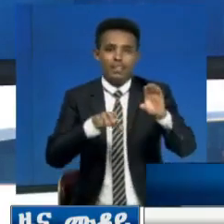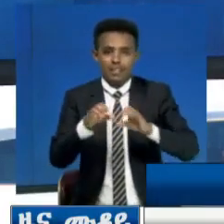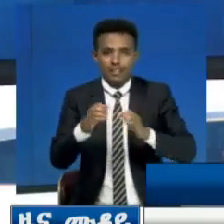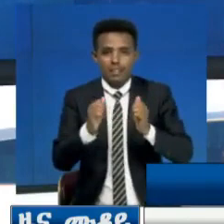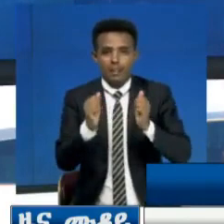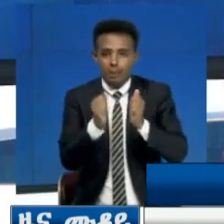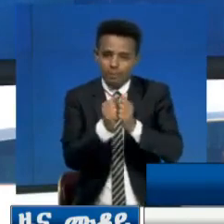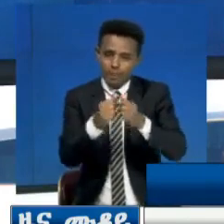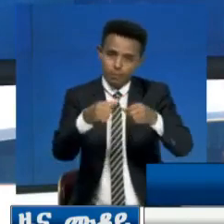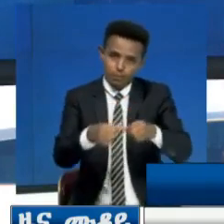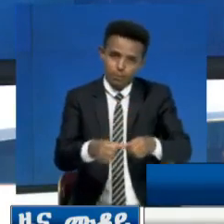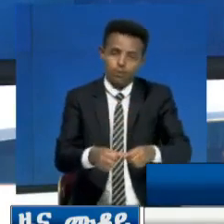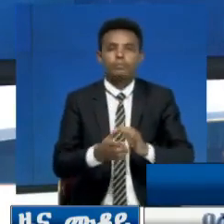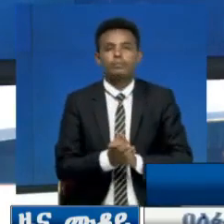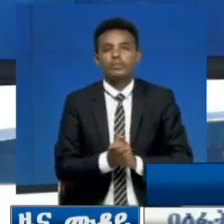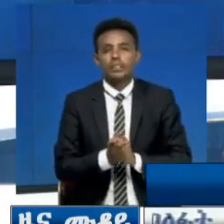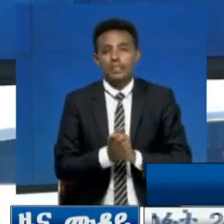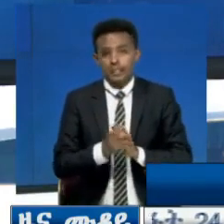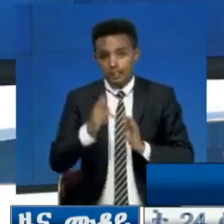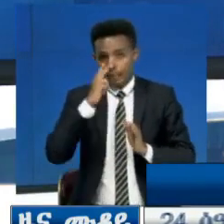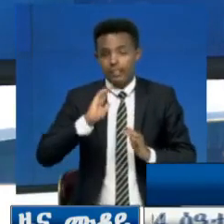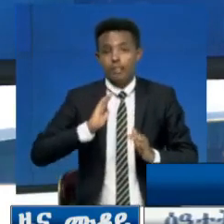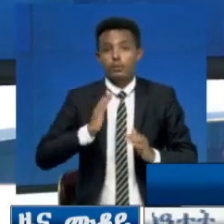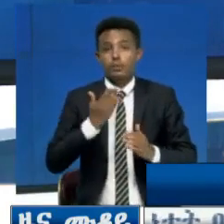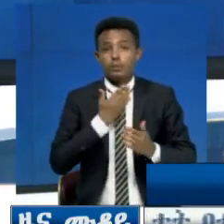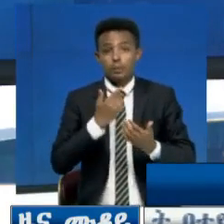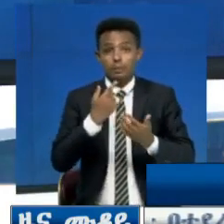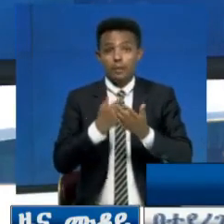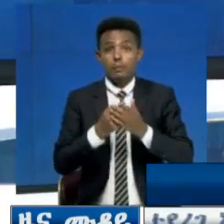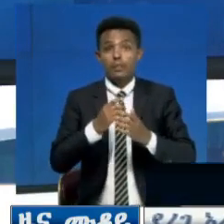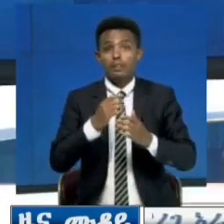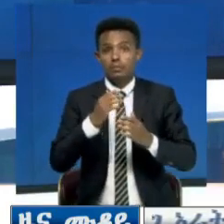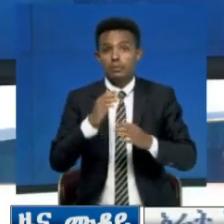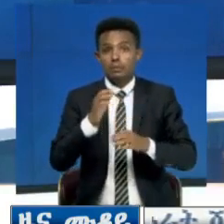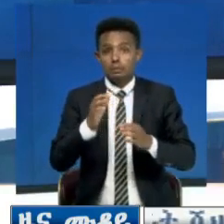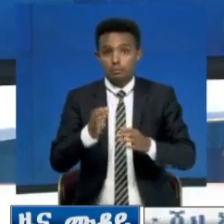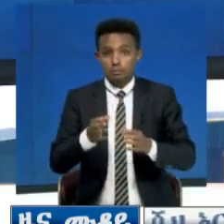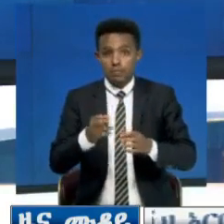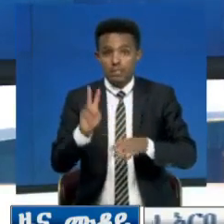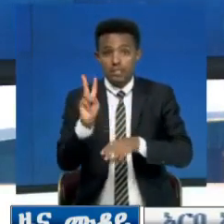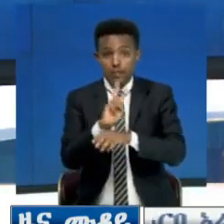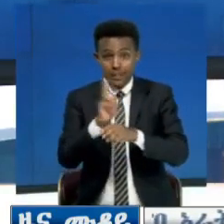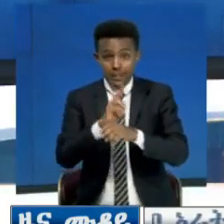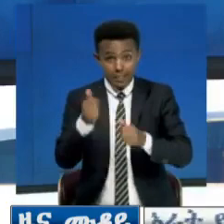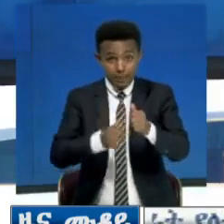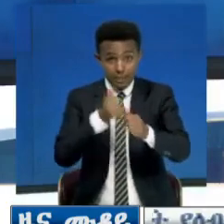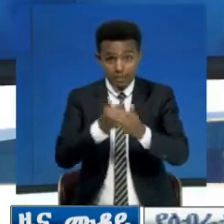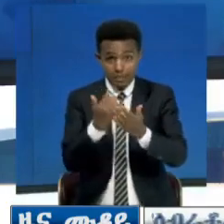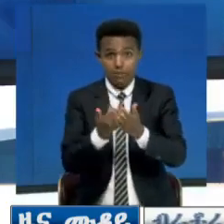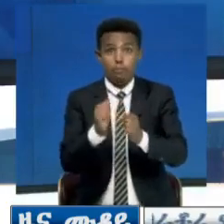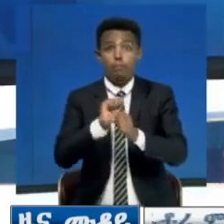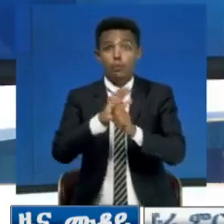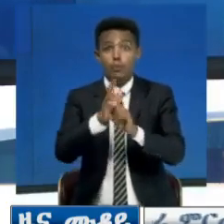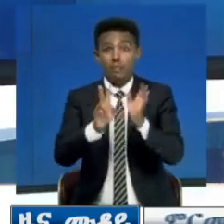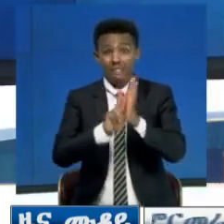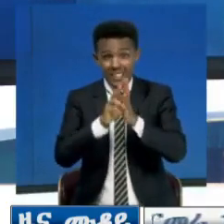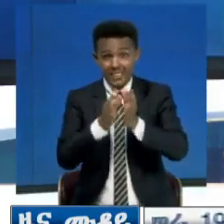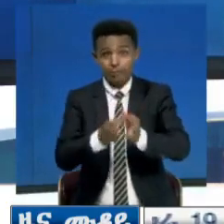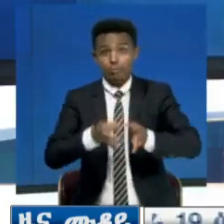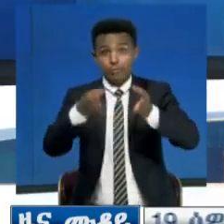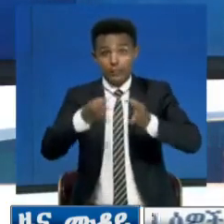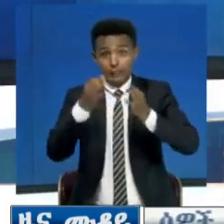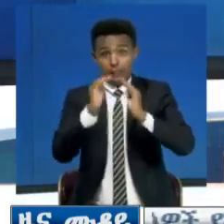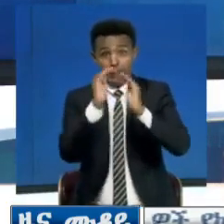ነው። ተመልካቾቻችን እንግዲህ በመገናኛ ብዙሃን እንደምንከታተለው የኮሮና ቫይረስ ርጭት ከጊዜ ወደ ጊዜ እየጨመረ እየቀነሰ ሳይዳ